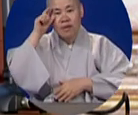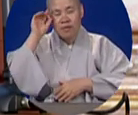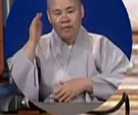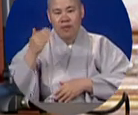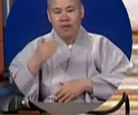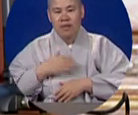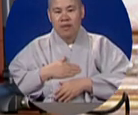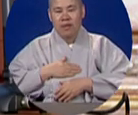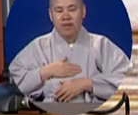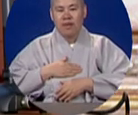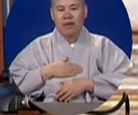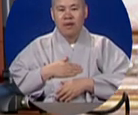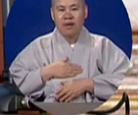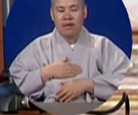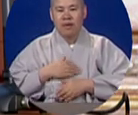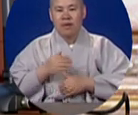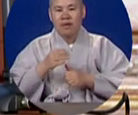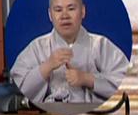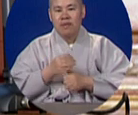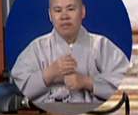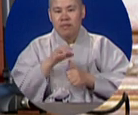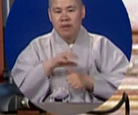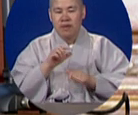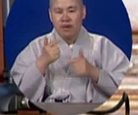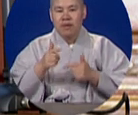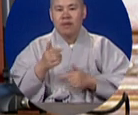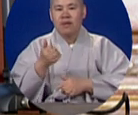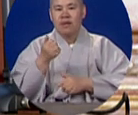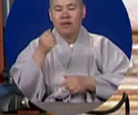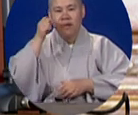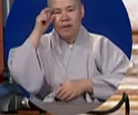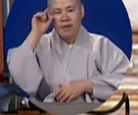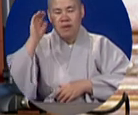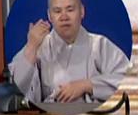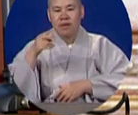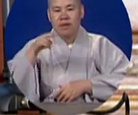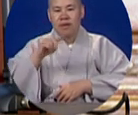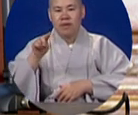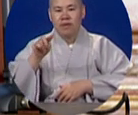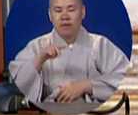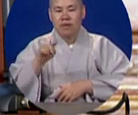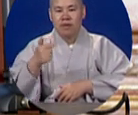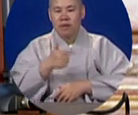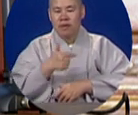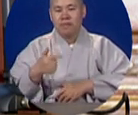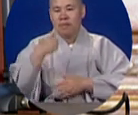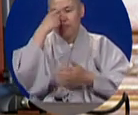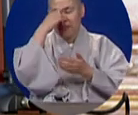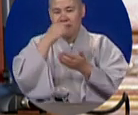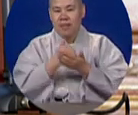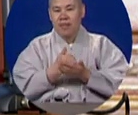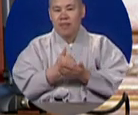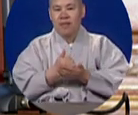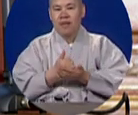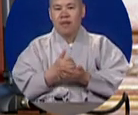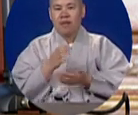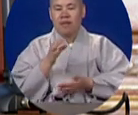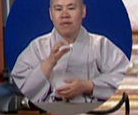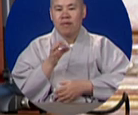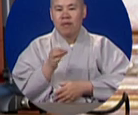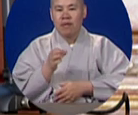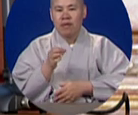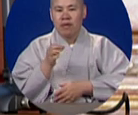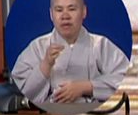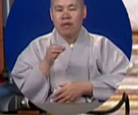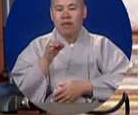메이지 아니하면 그게 해탈이다 이 말이에요 그래서 서산스님도 어안의 유 불착색